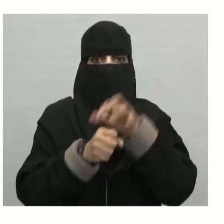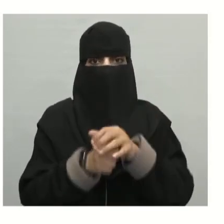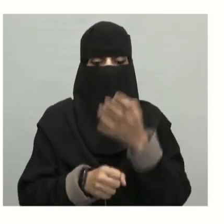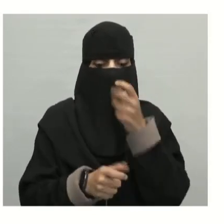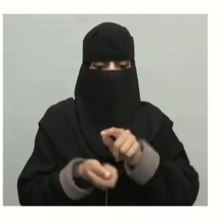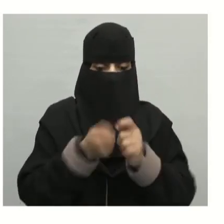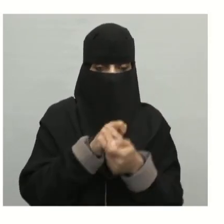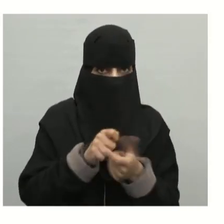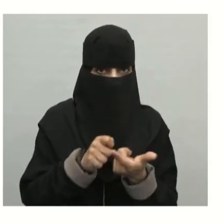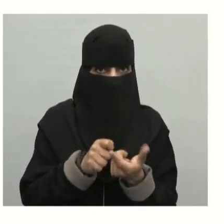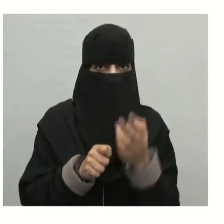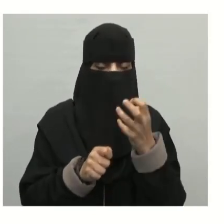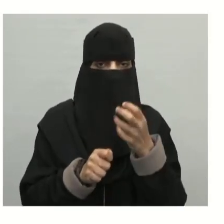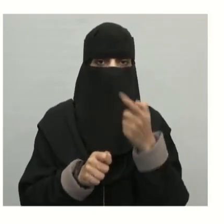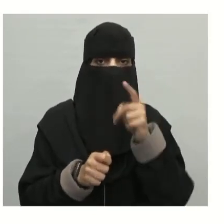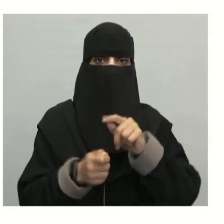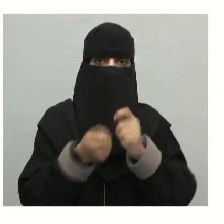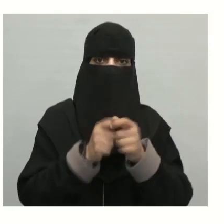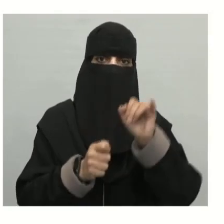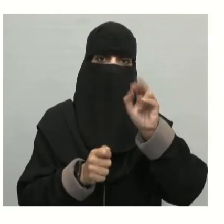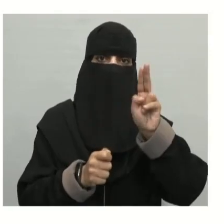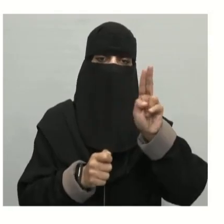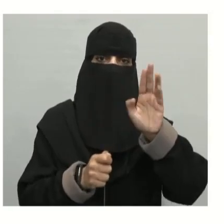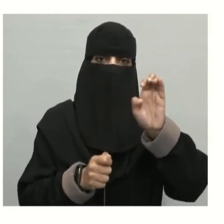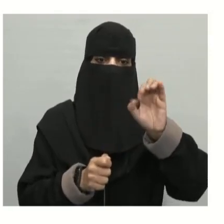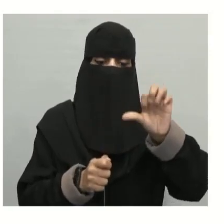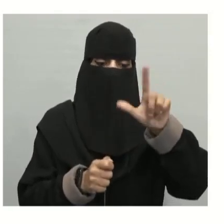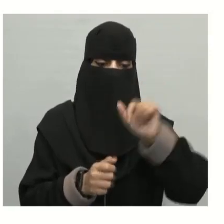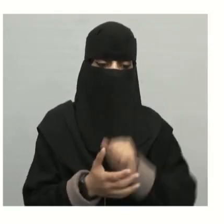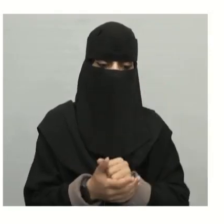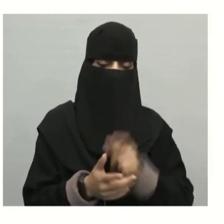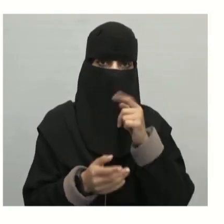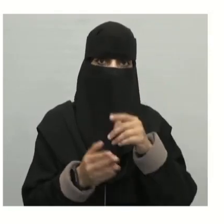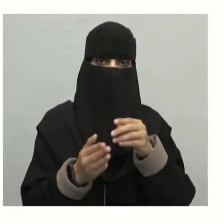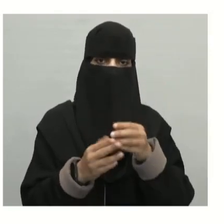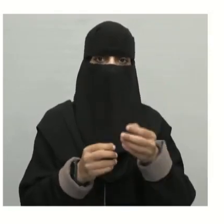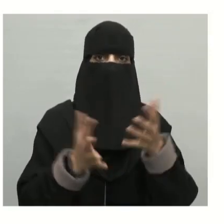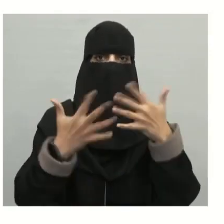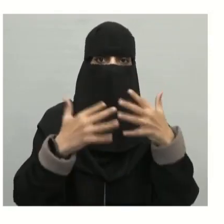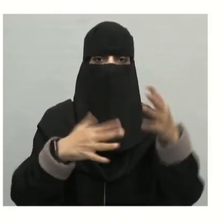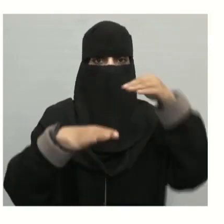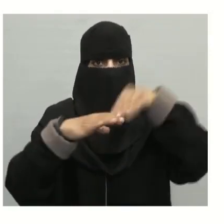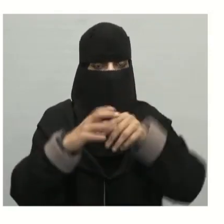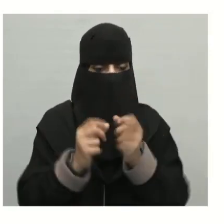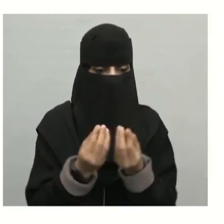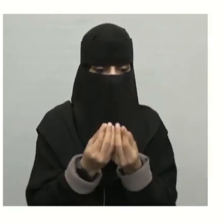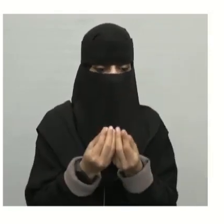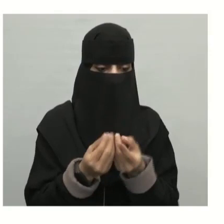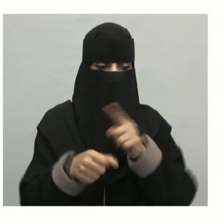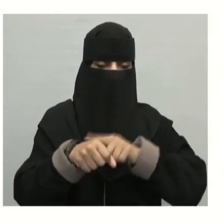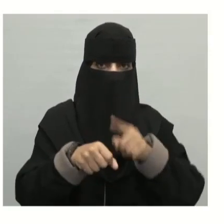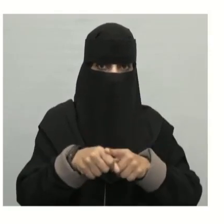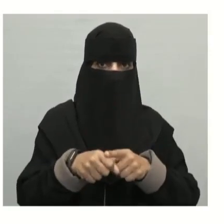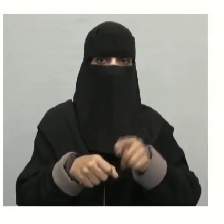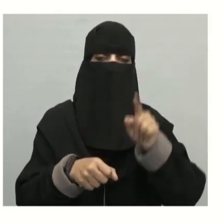يتحول الى صخر المتحول الصخر المتحول اذا حدث له تجويه وتعريه عاد الى